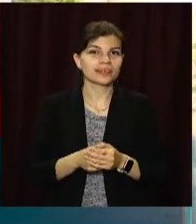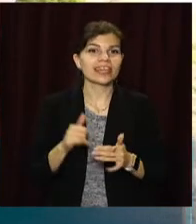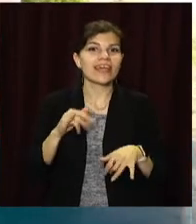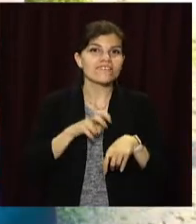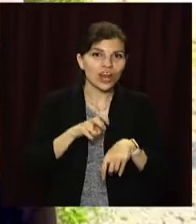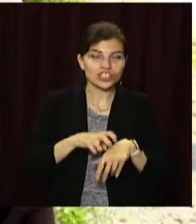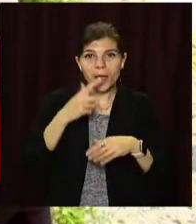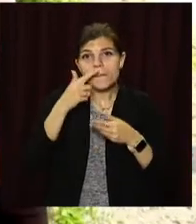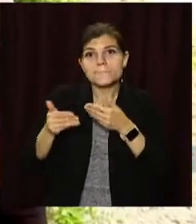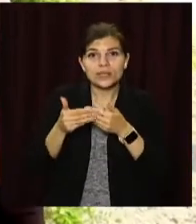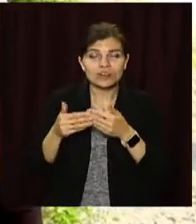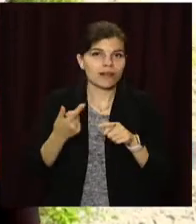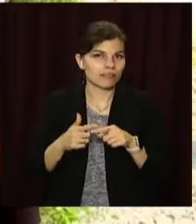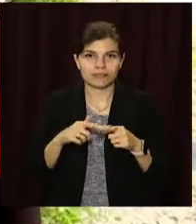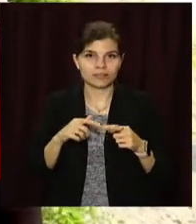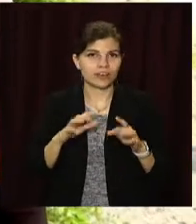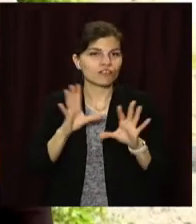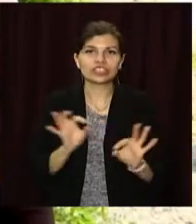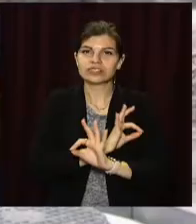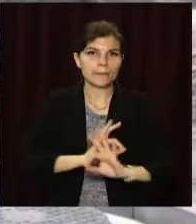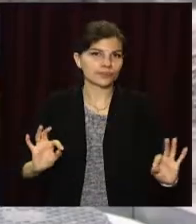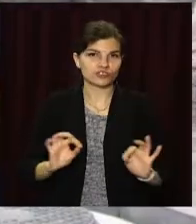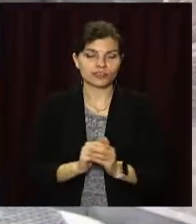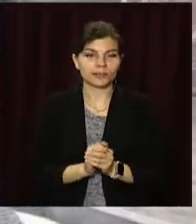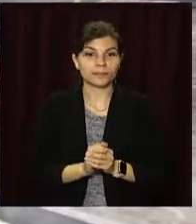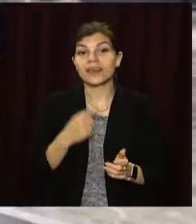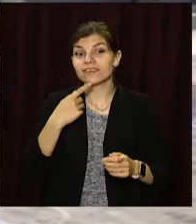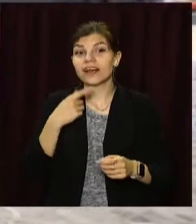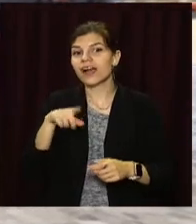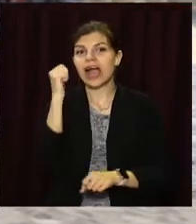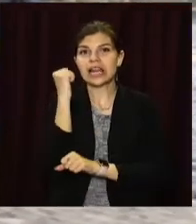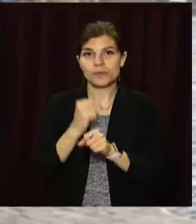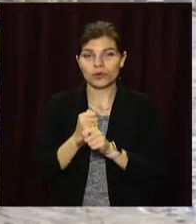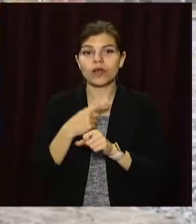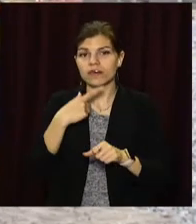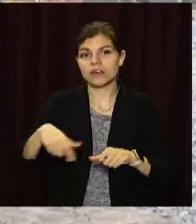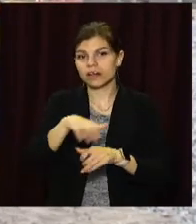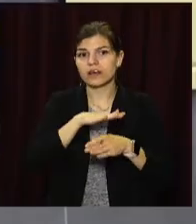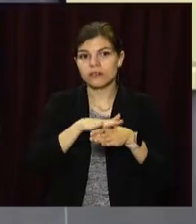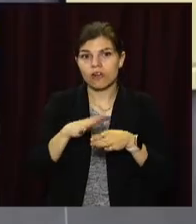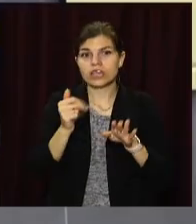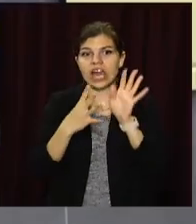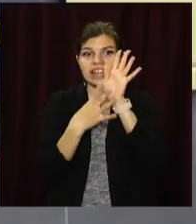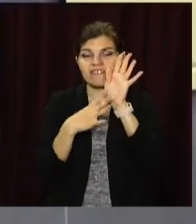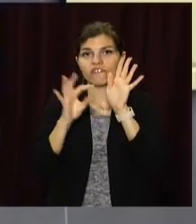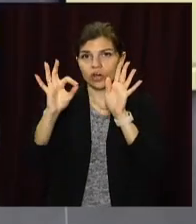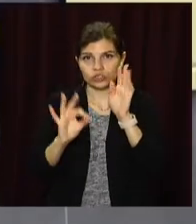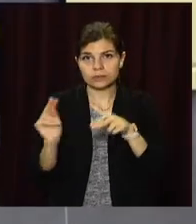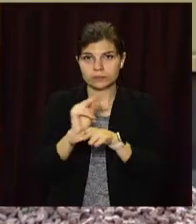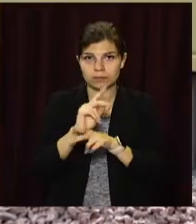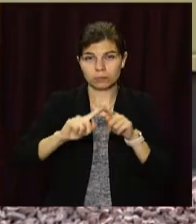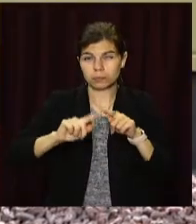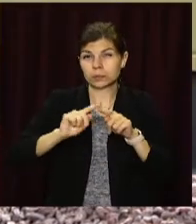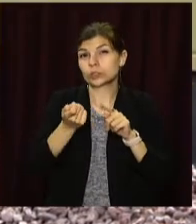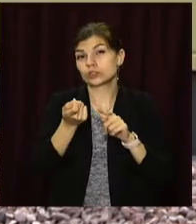врачі поближе сюди. Все замечательно. За словами підрядників, об'єкт виконаний на 90%. Це нова